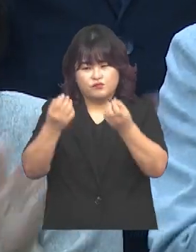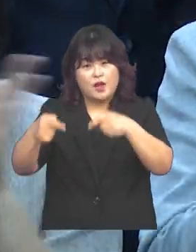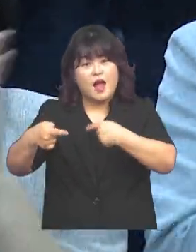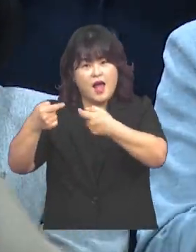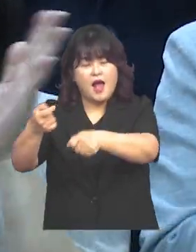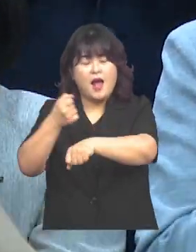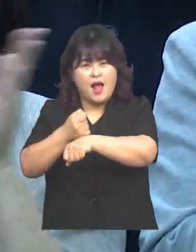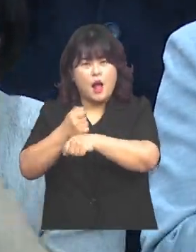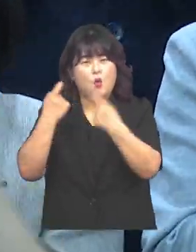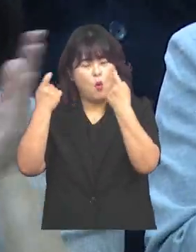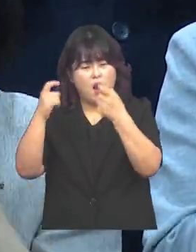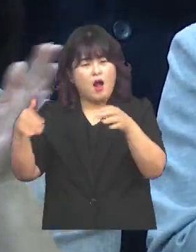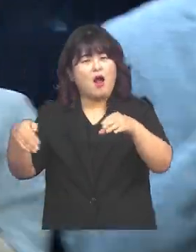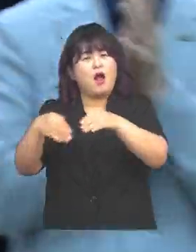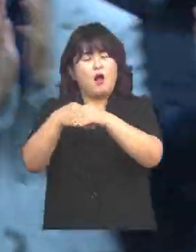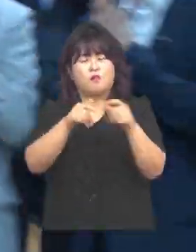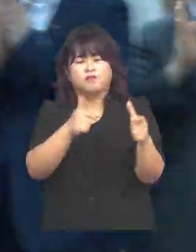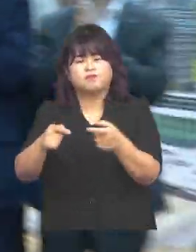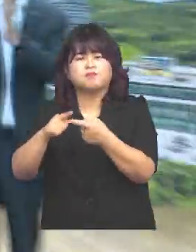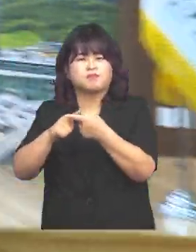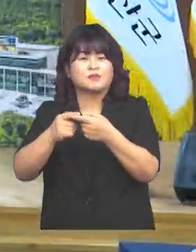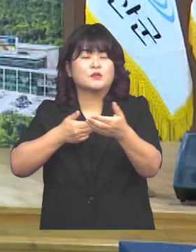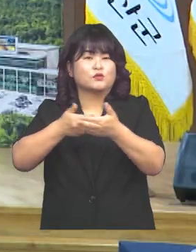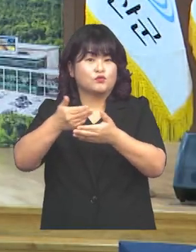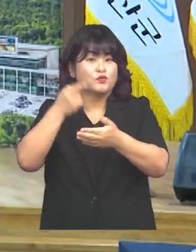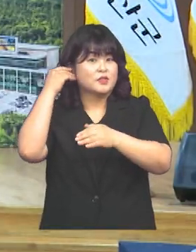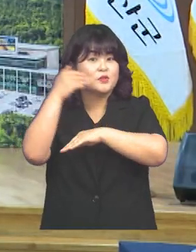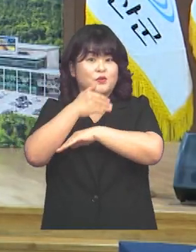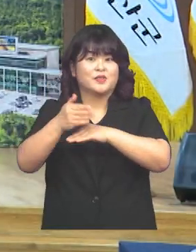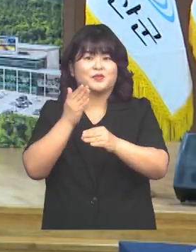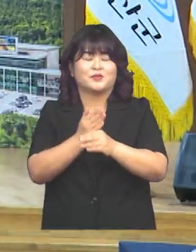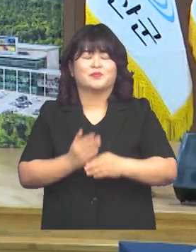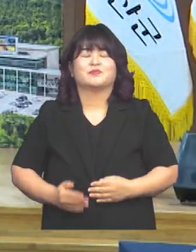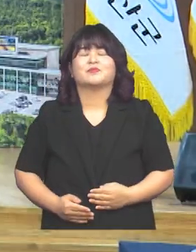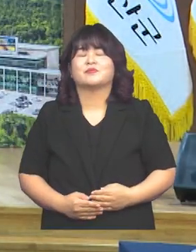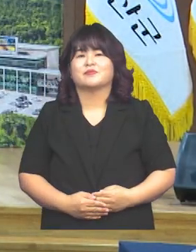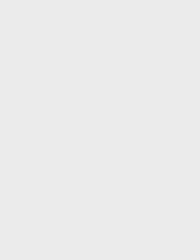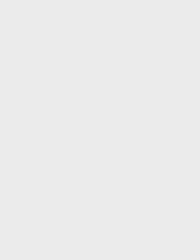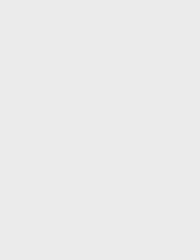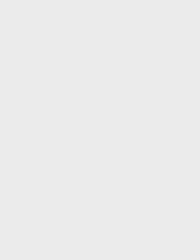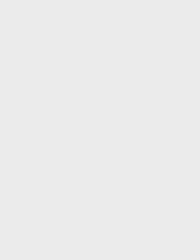협력, 행정 교류 등 다양한 분야에서 교류와 협력을 이어갈 예정입니다.